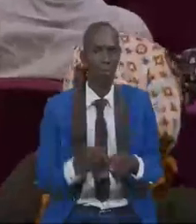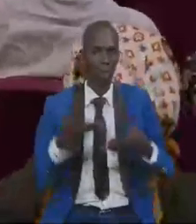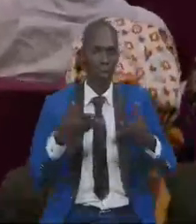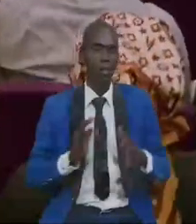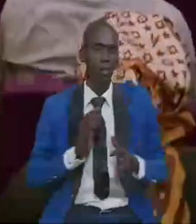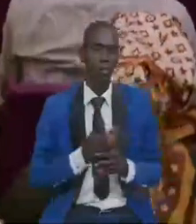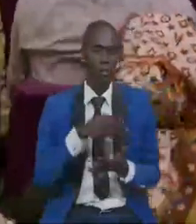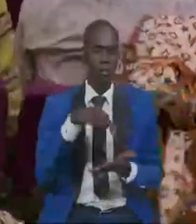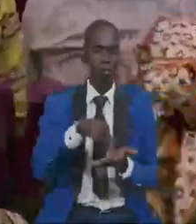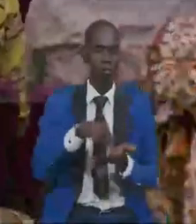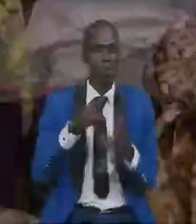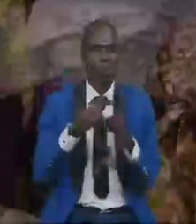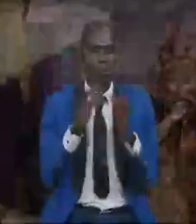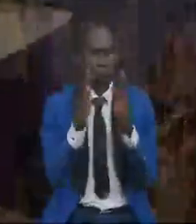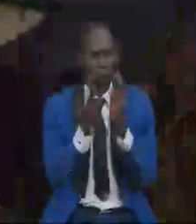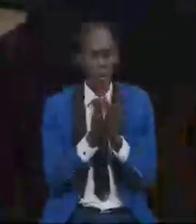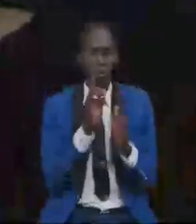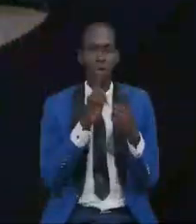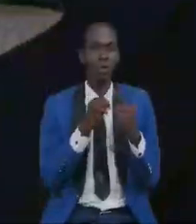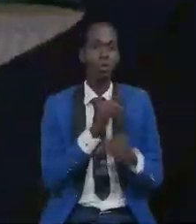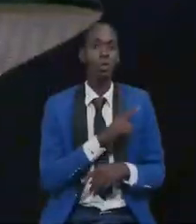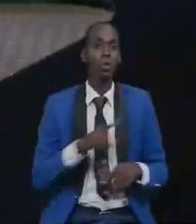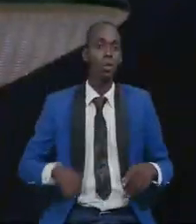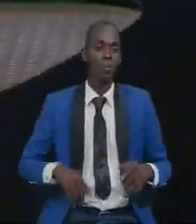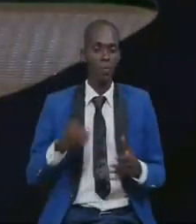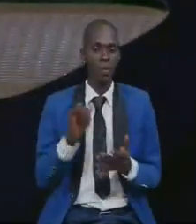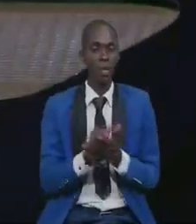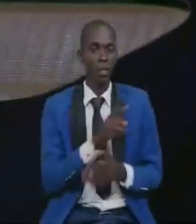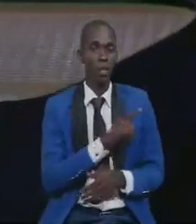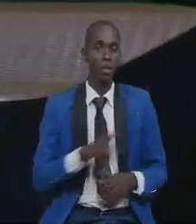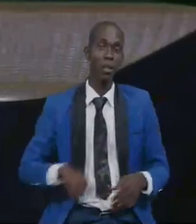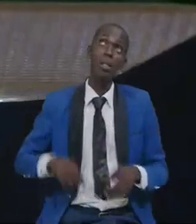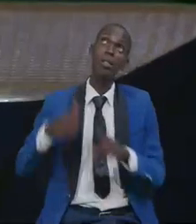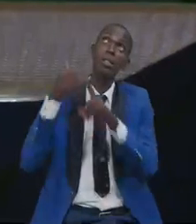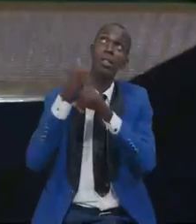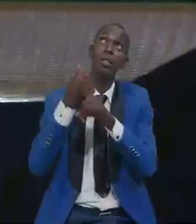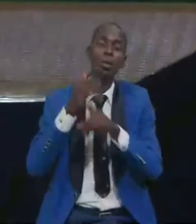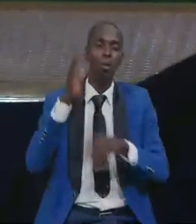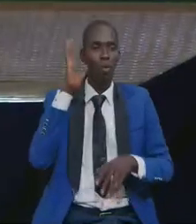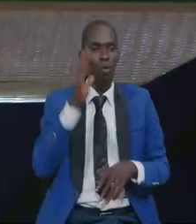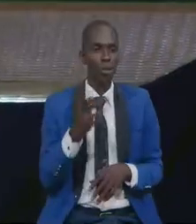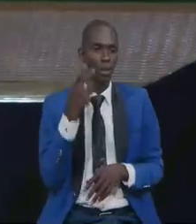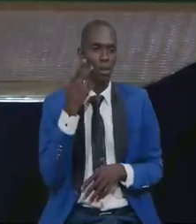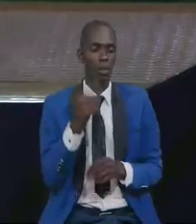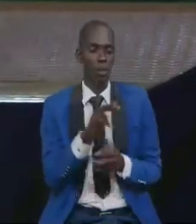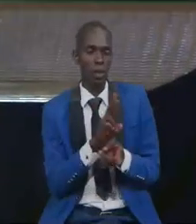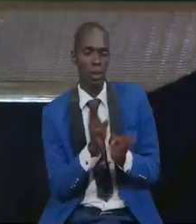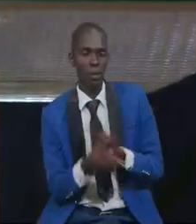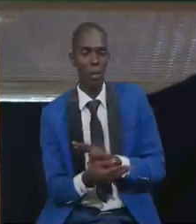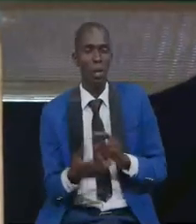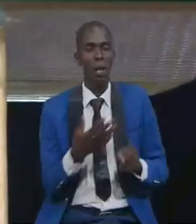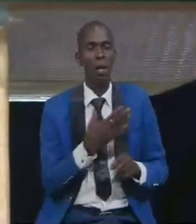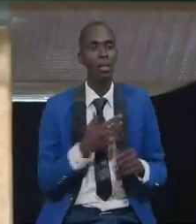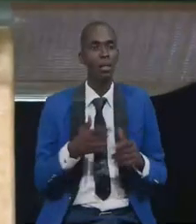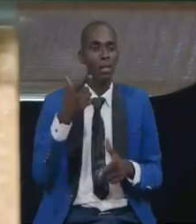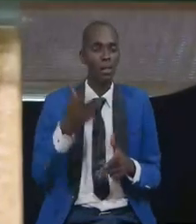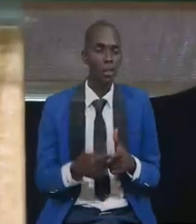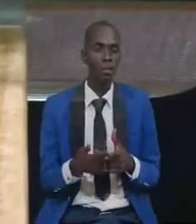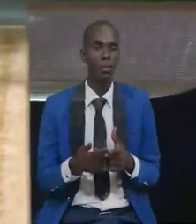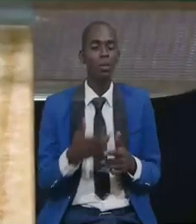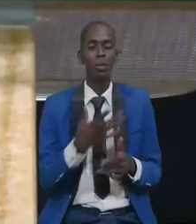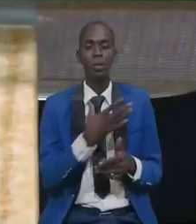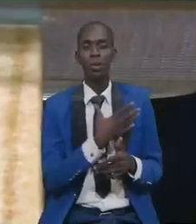et parlons à Dieu dans la prière pour que le Seigneur lui-même nous puisse nous voir dans la repentance. Et il aura